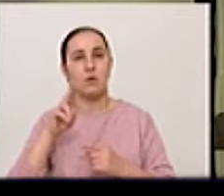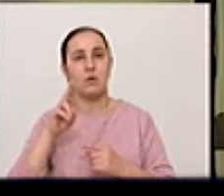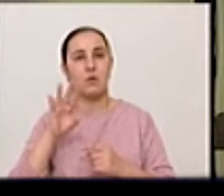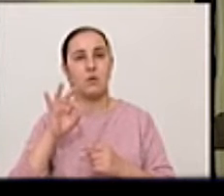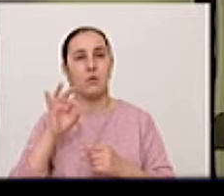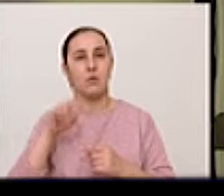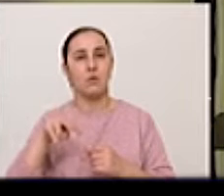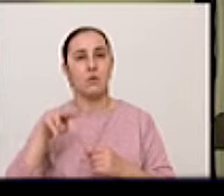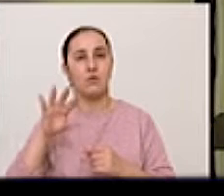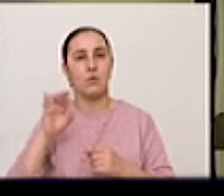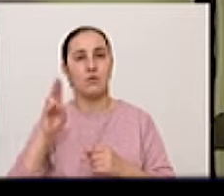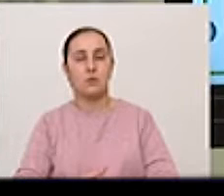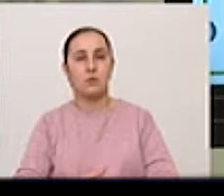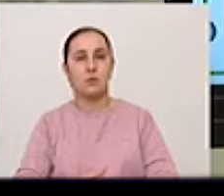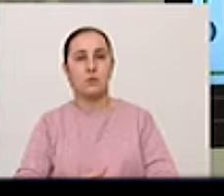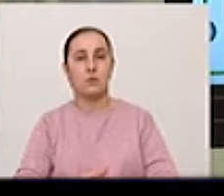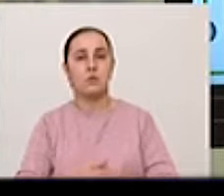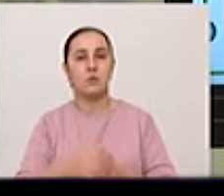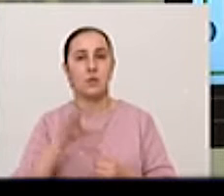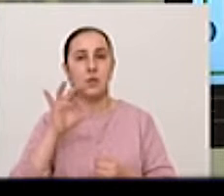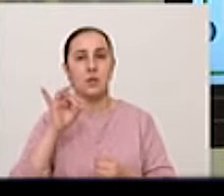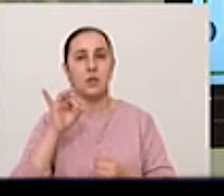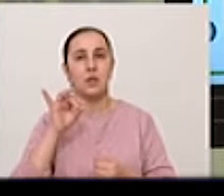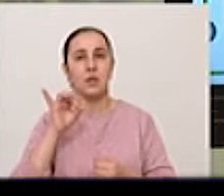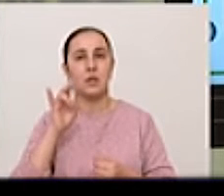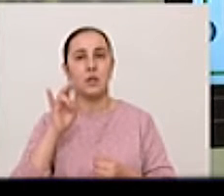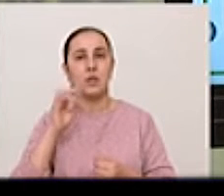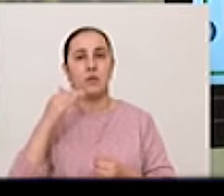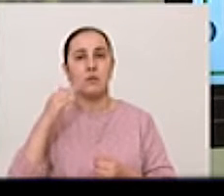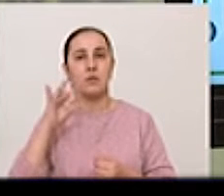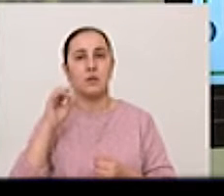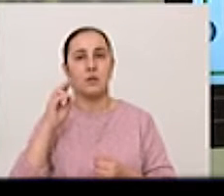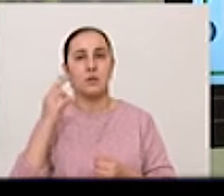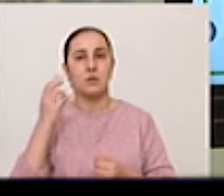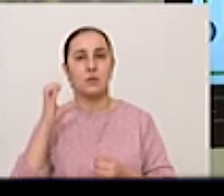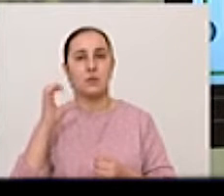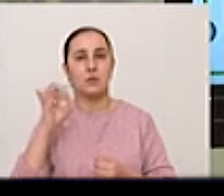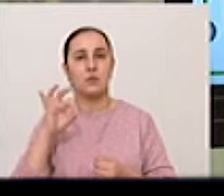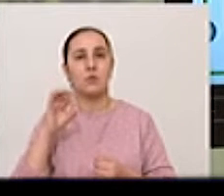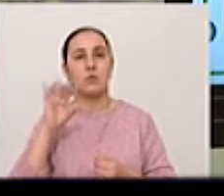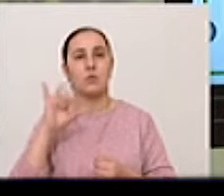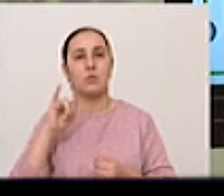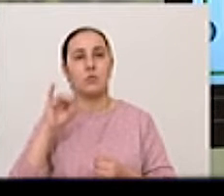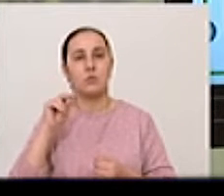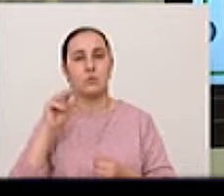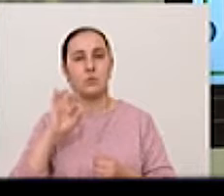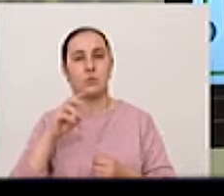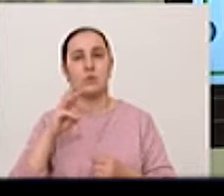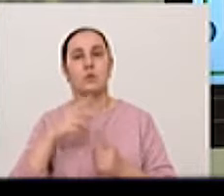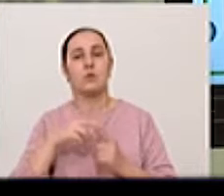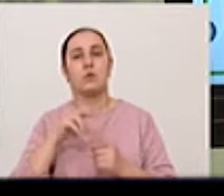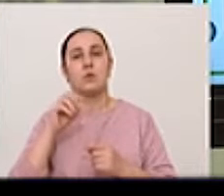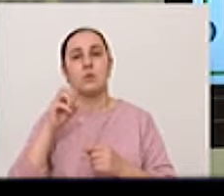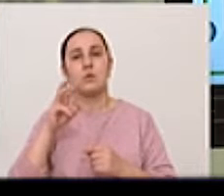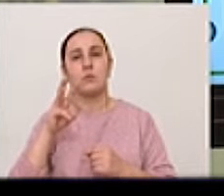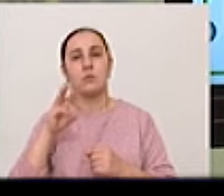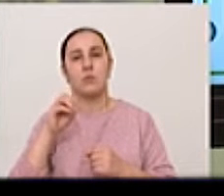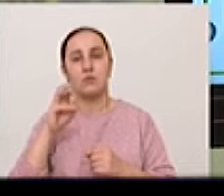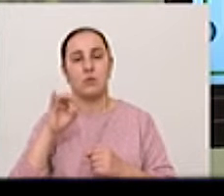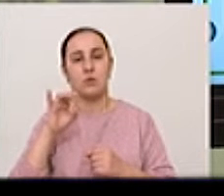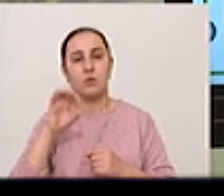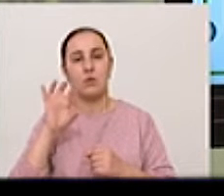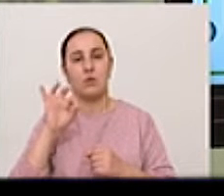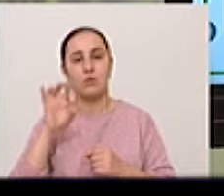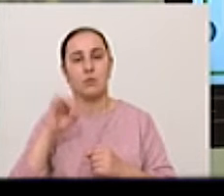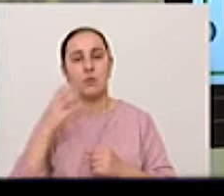kolokvium ma'ruzasi, infeksion o'choq, megapolis hudud, memorial obida,